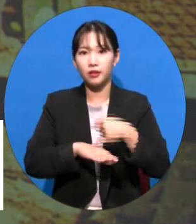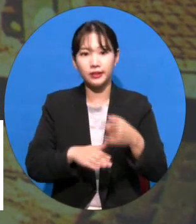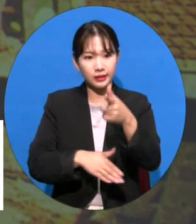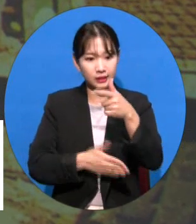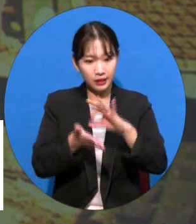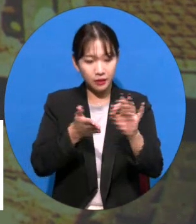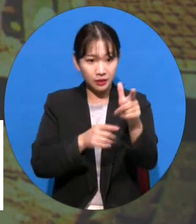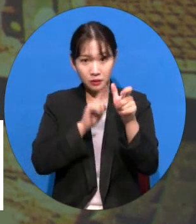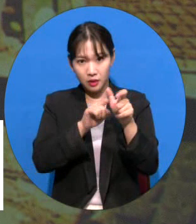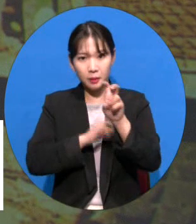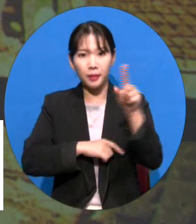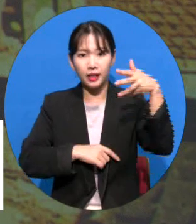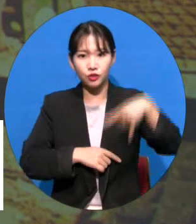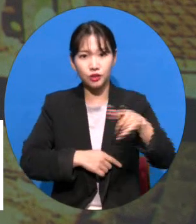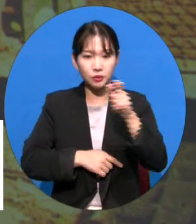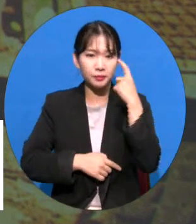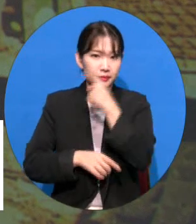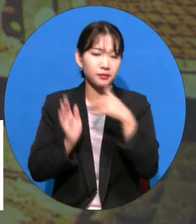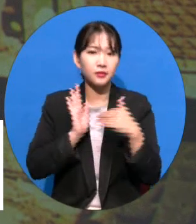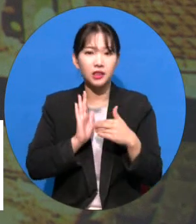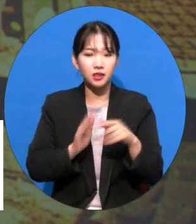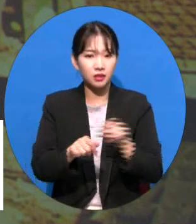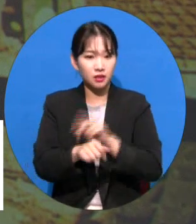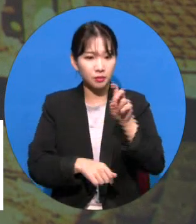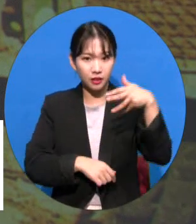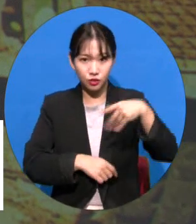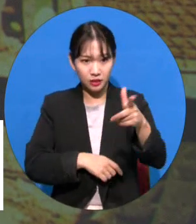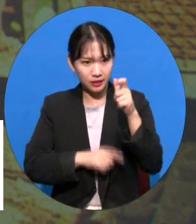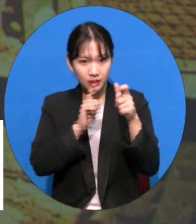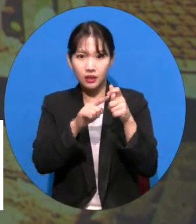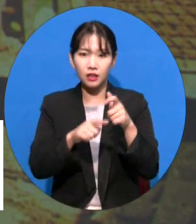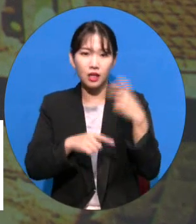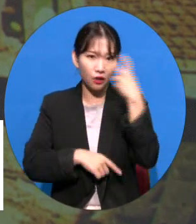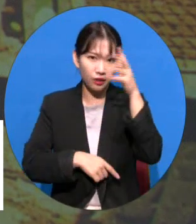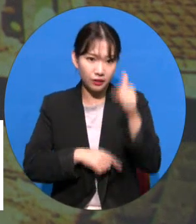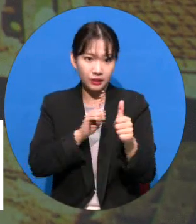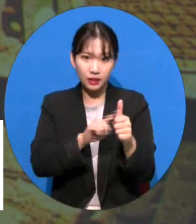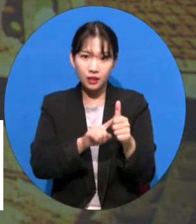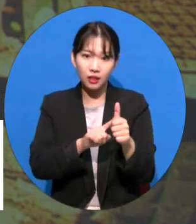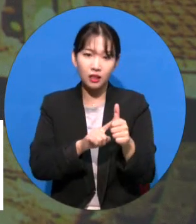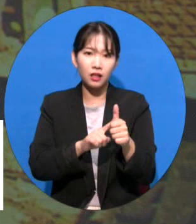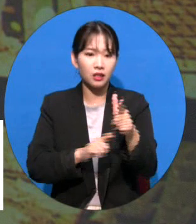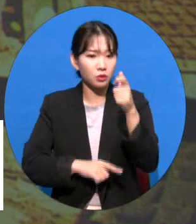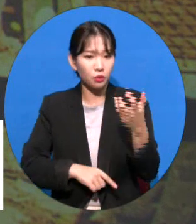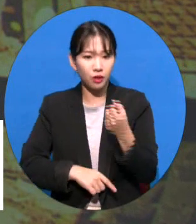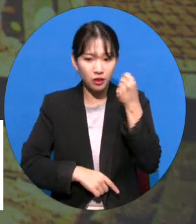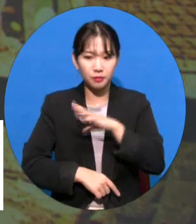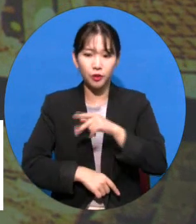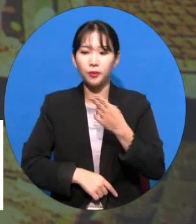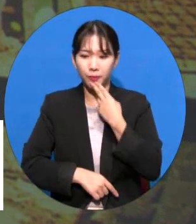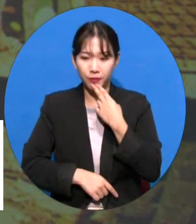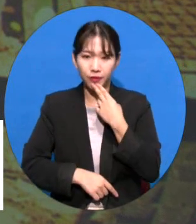사용된 총포가 마취총이라고 확인했습니다. 특히 마취총을 쏜 유기견 보호센터 관리소장은 총기 소지 면허도